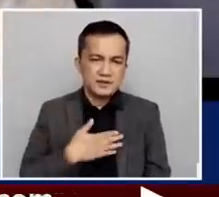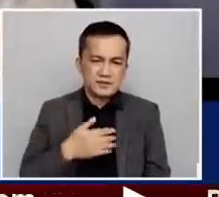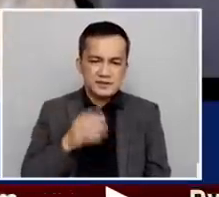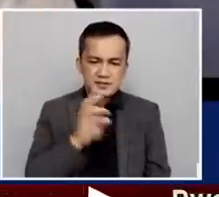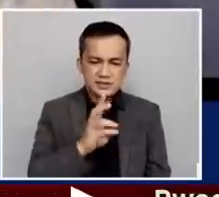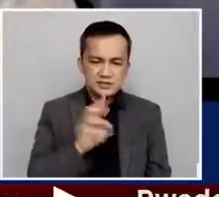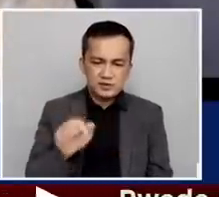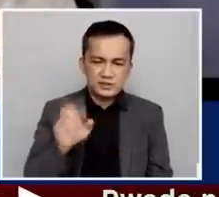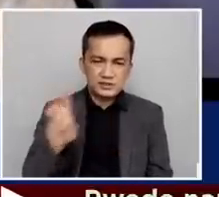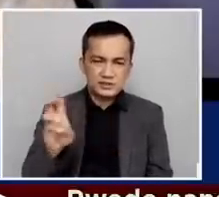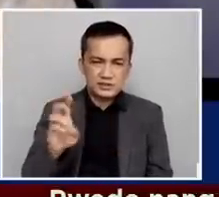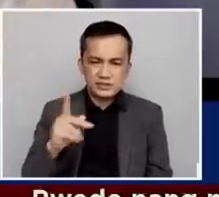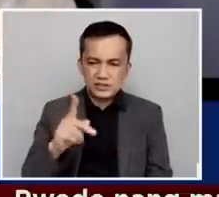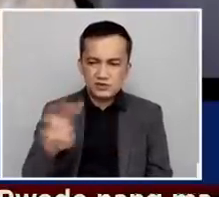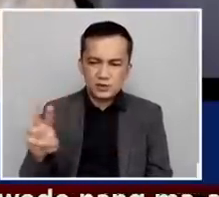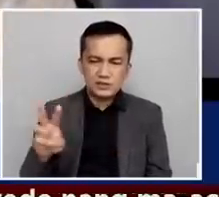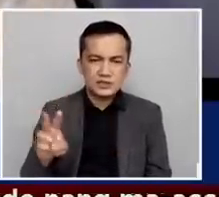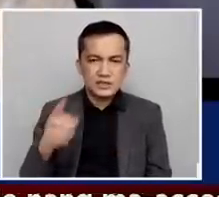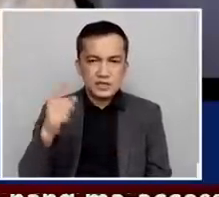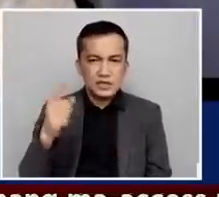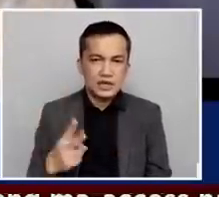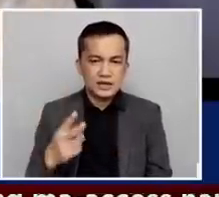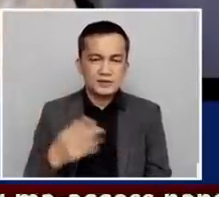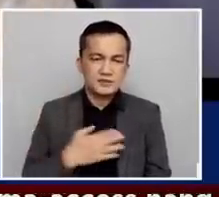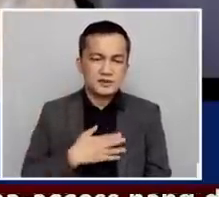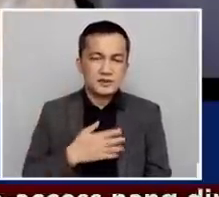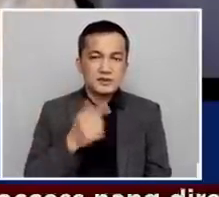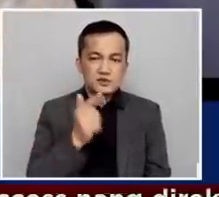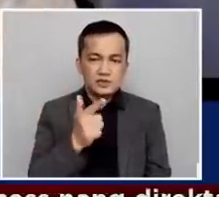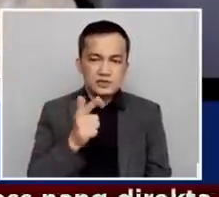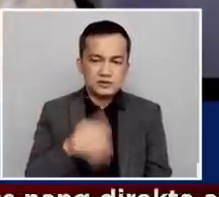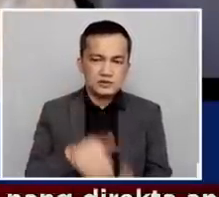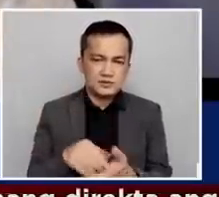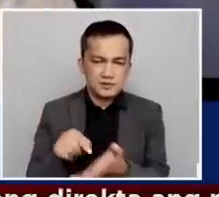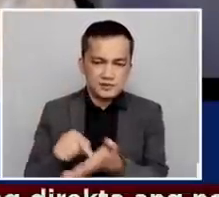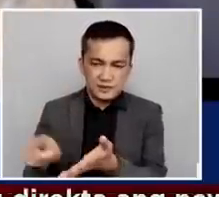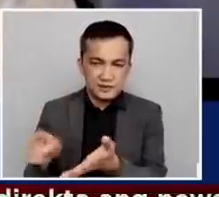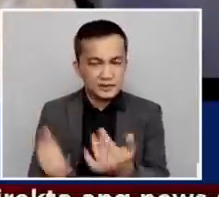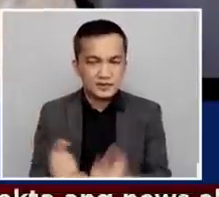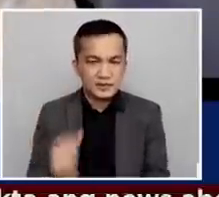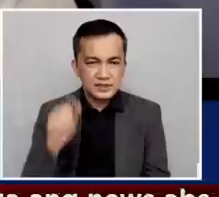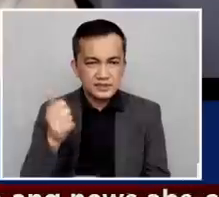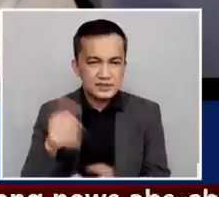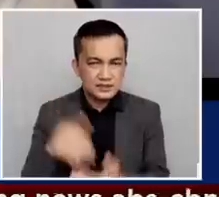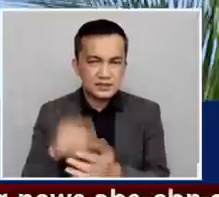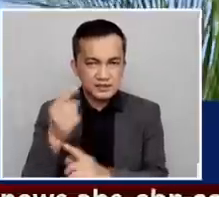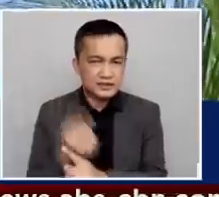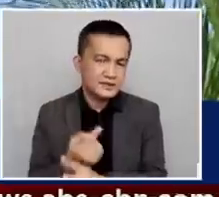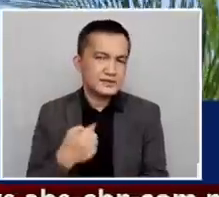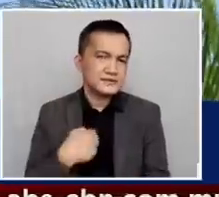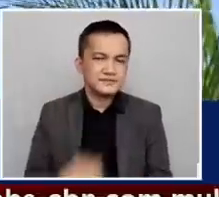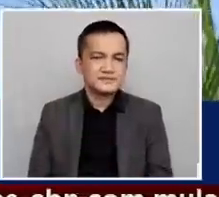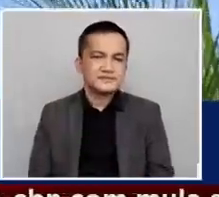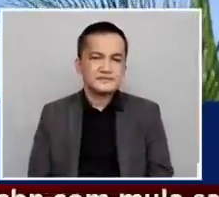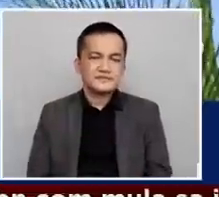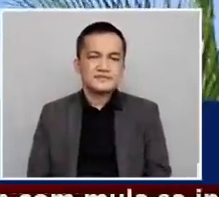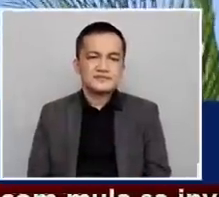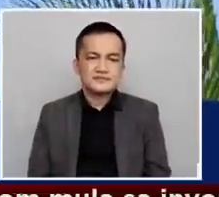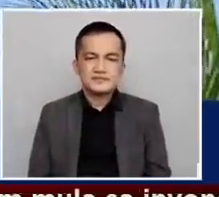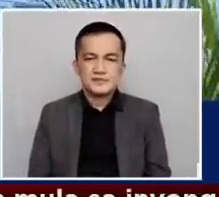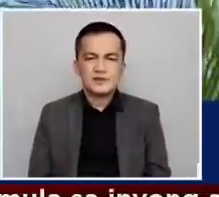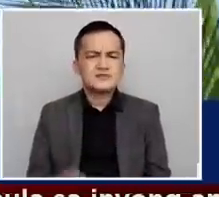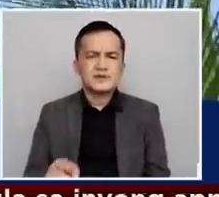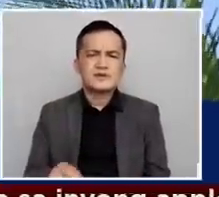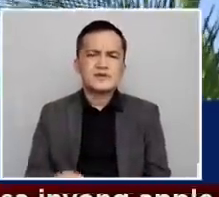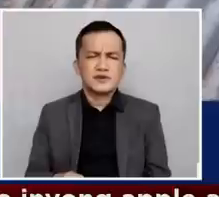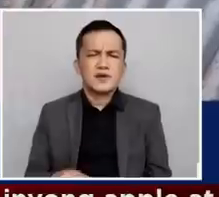kilowatt, kalahati na lang ho ng aking 20,000 ang binabayaran ko ngayon. 10,000 a month na lang po ako. Sulit tumano ang